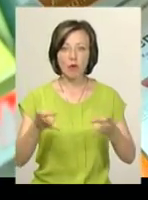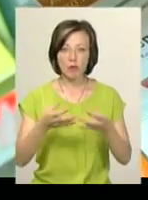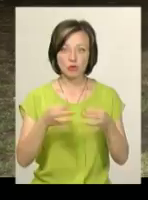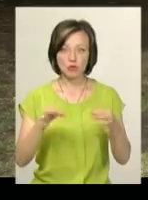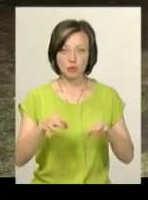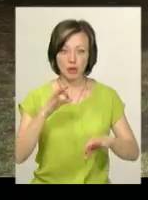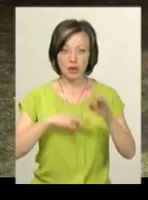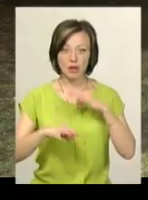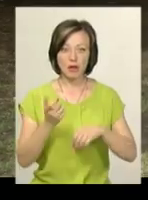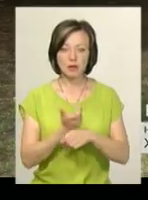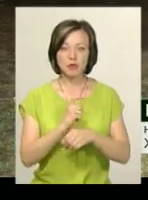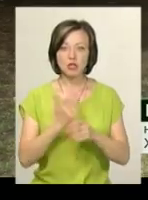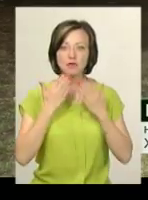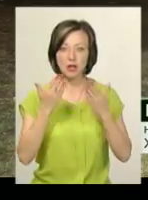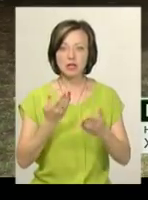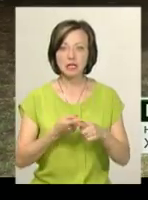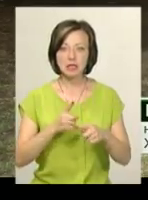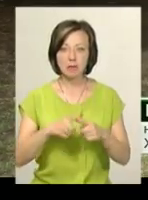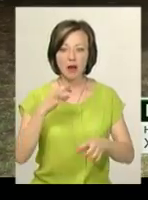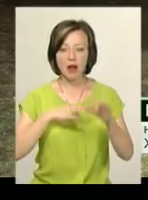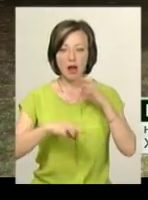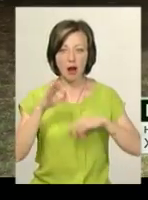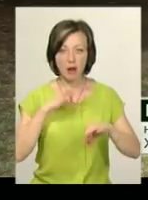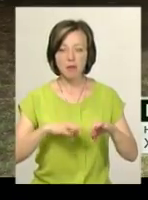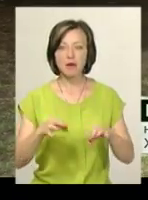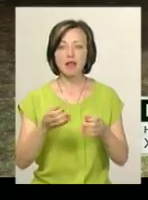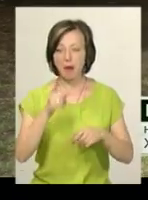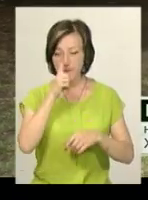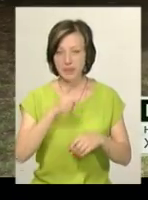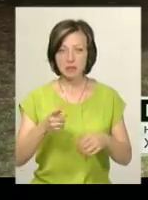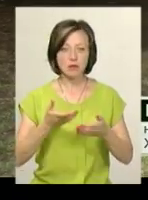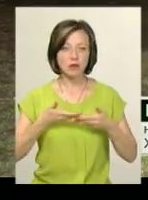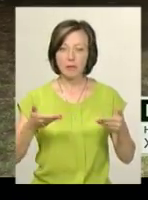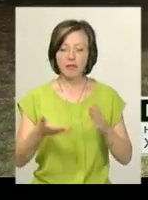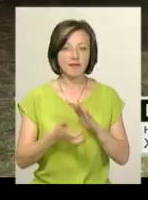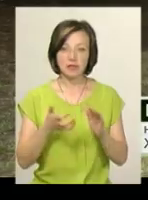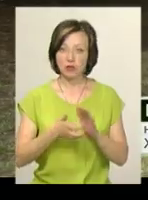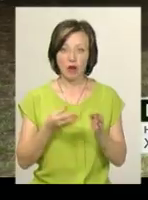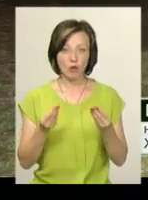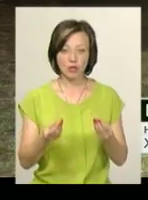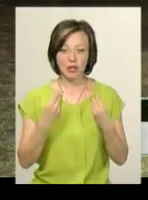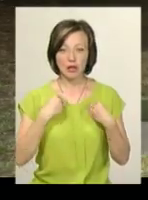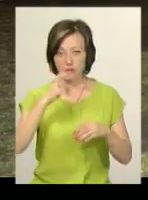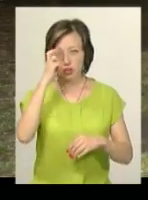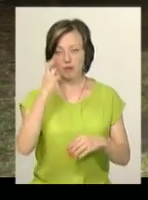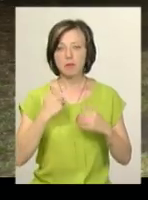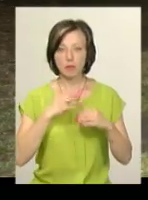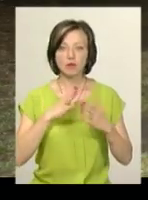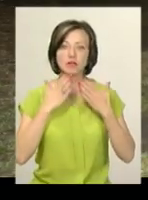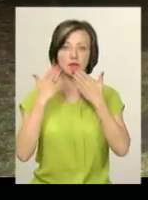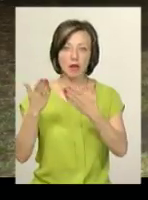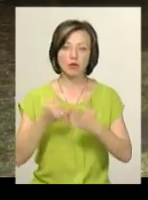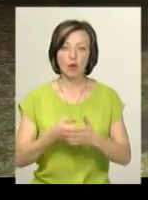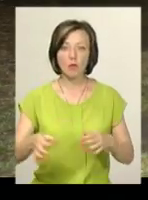доступні ліки. Більше звертаються за цими ліками. Нам на місяць не вистачає тих коштів, які дає держава. Ми вже звертались навіть